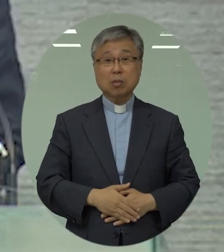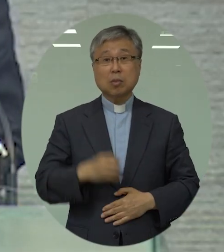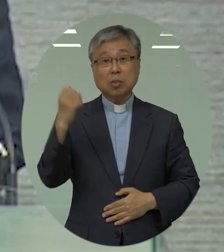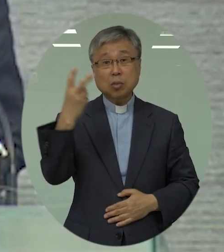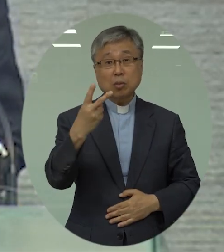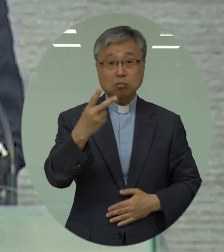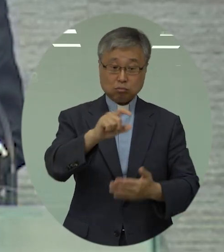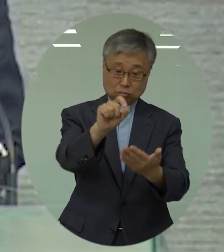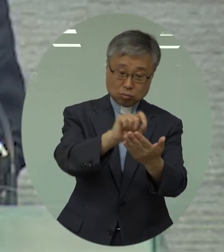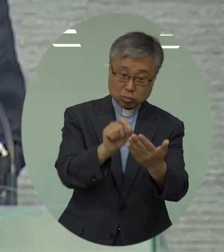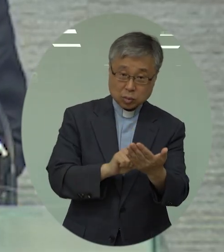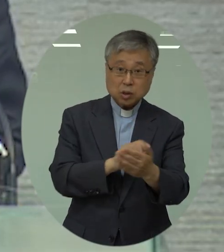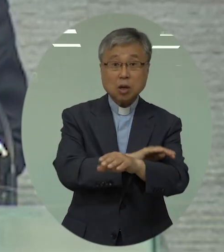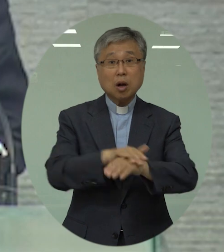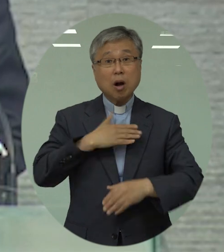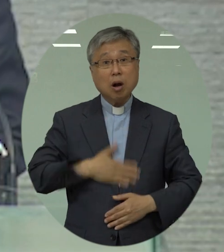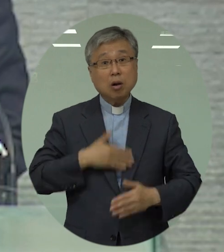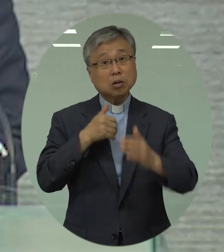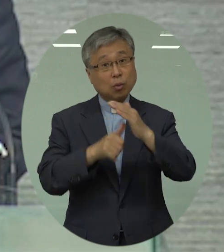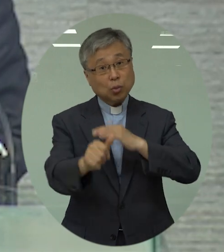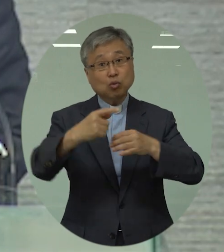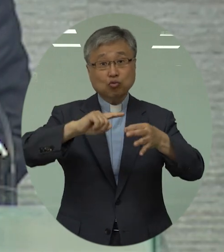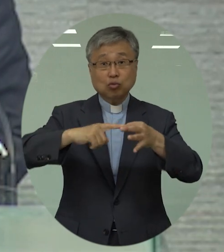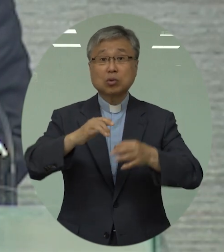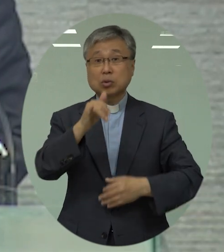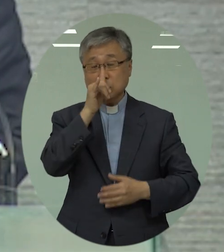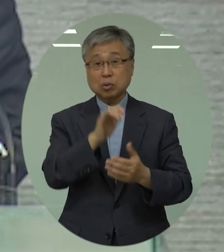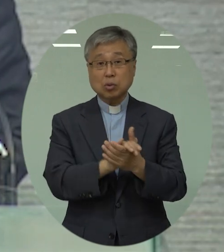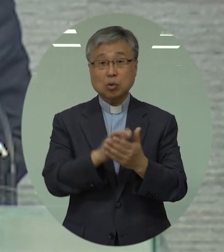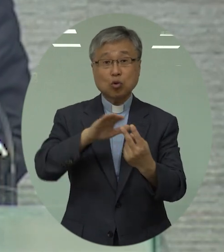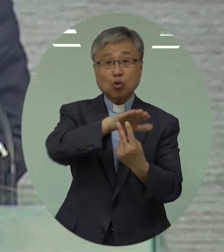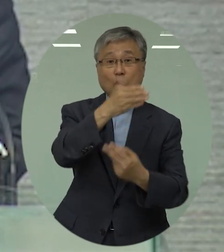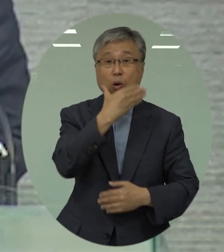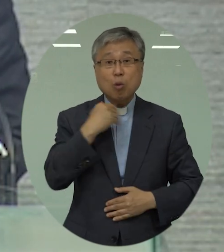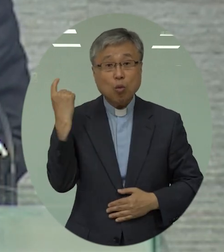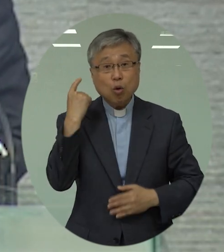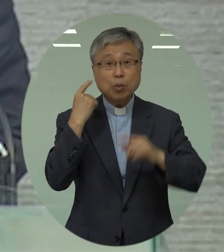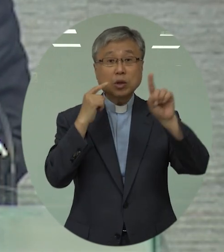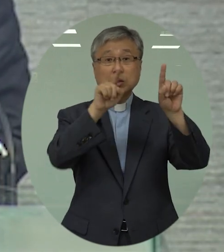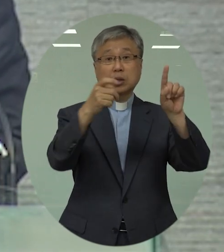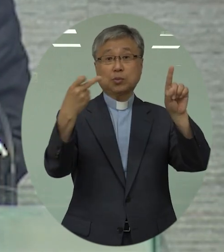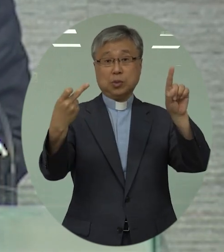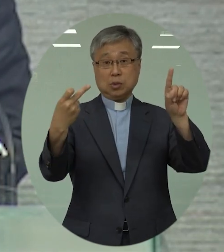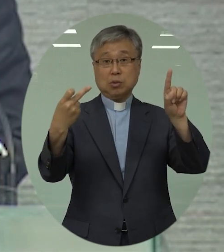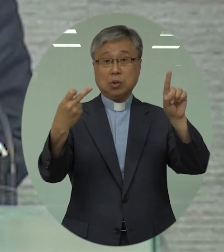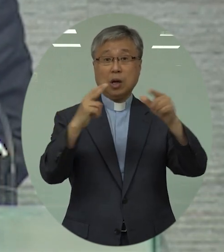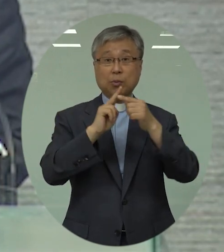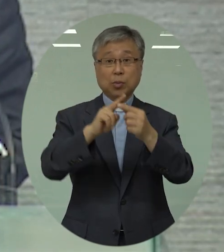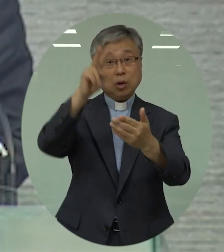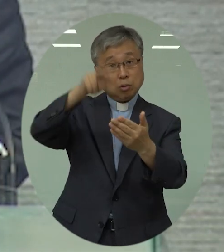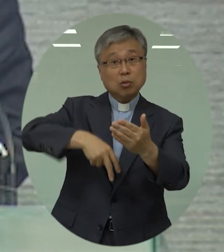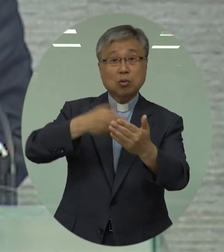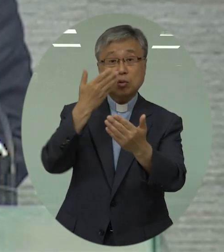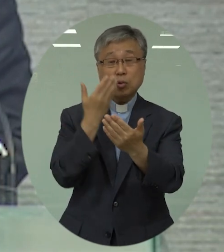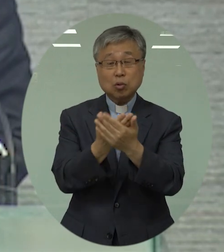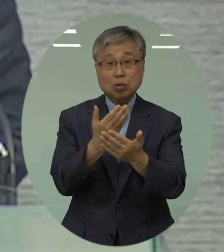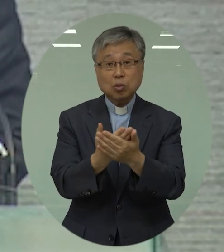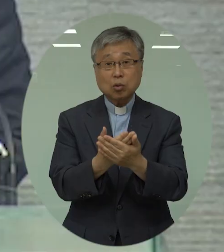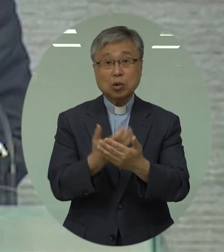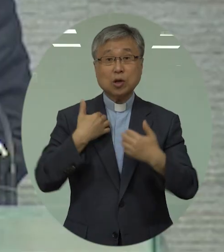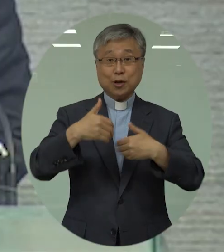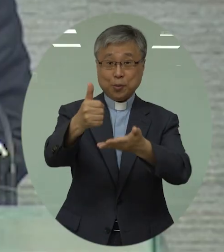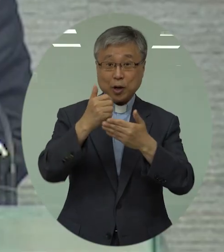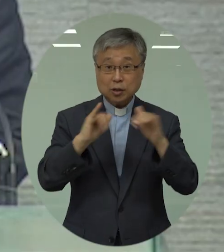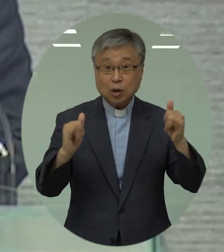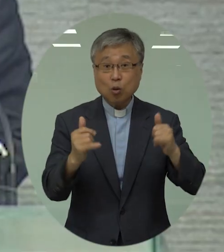또 쓰여진 우리가 잘 아는 대표적인 구절이 있어요. 요한복음 1장 12절이죠. 같이 읽습니다. 시작. 영접하는